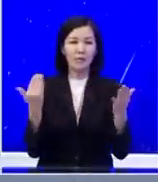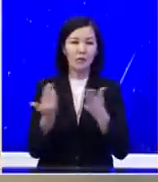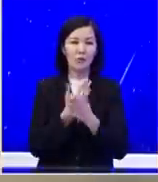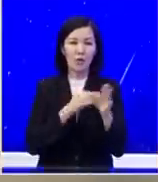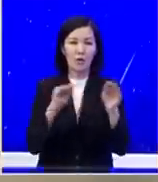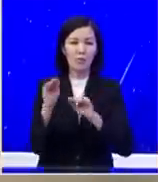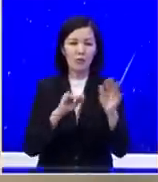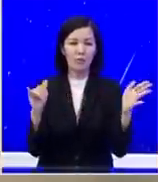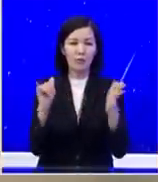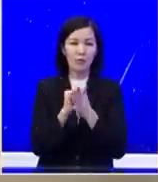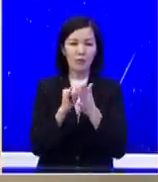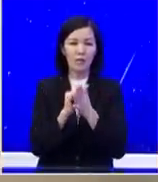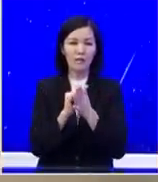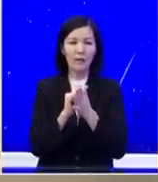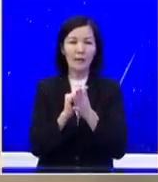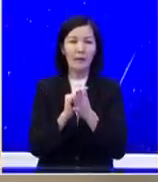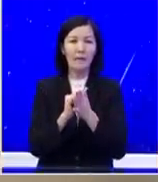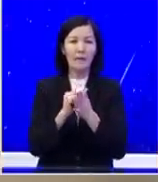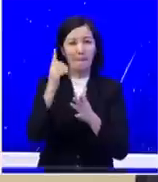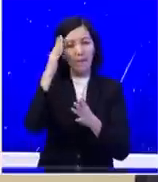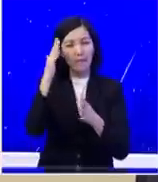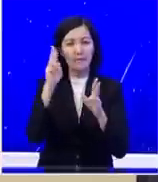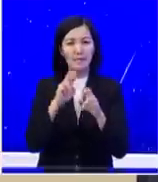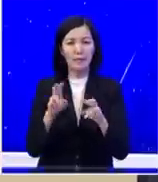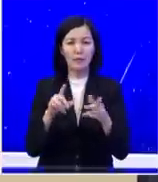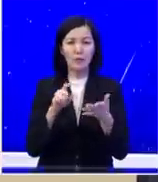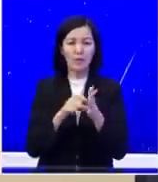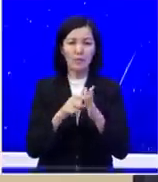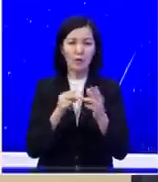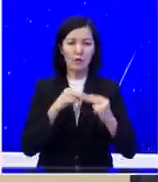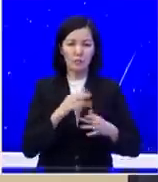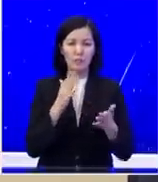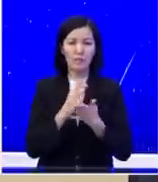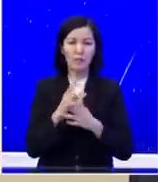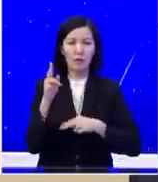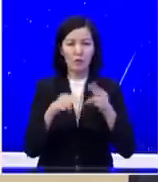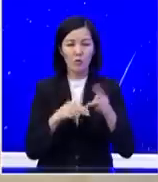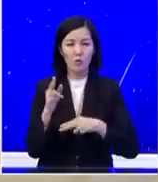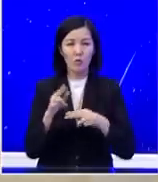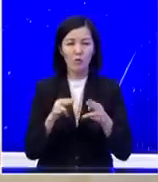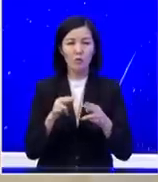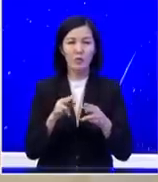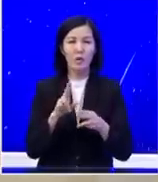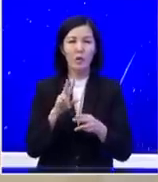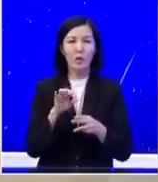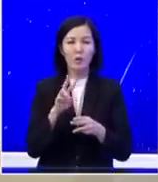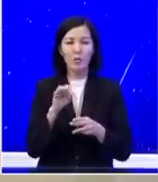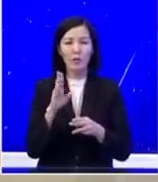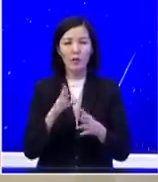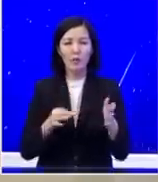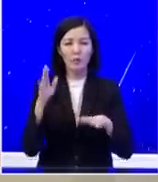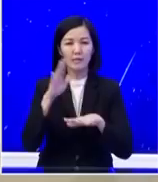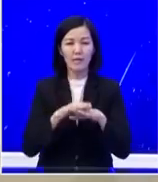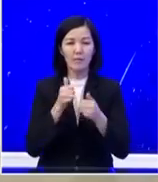аппараттар қойылады. Сондай ақ маммографиялық тексеру кабинеті жұмыс істейді дейді жауаптылар. Құрылыс барысынан соң Ералы Лұқманұлы облыс